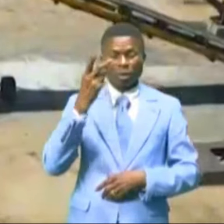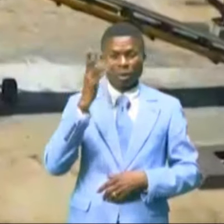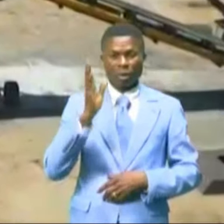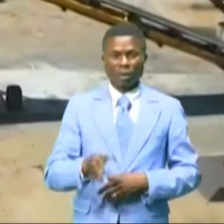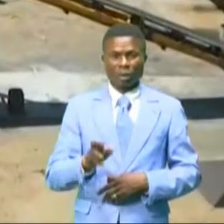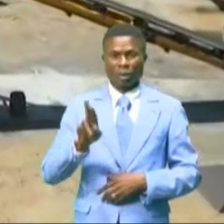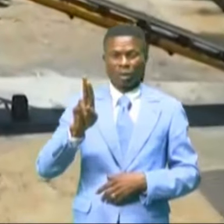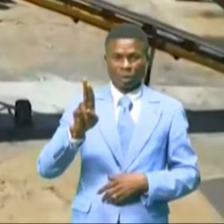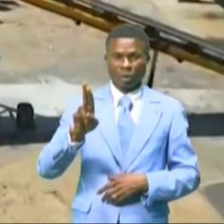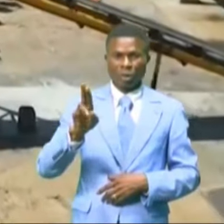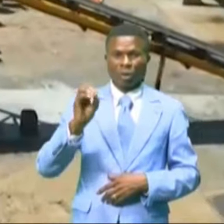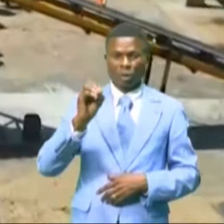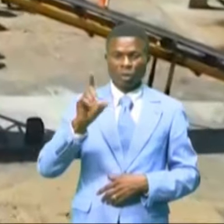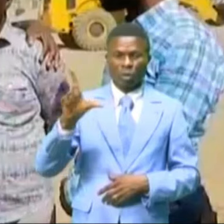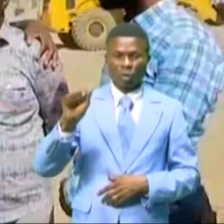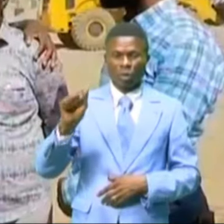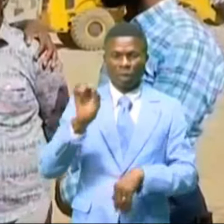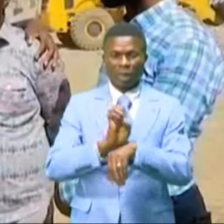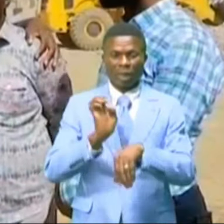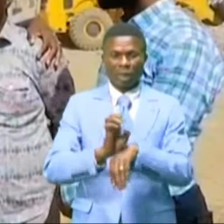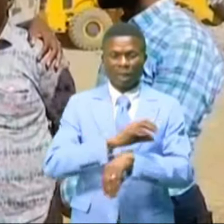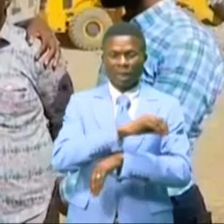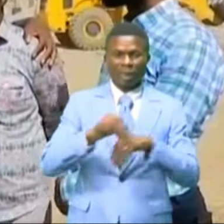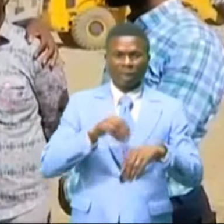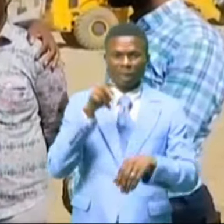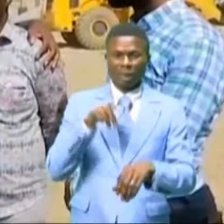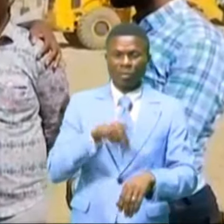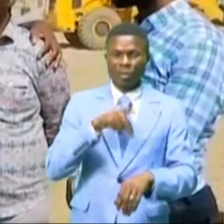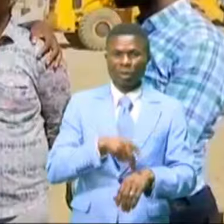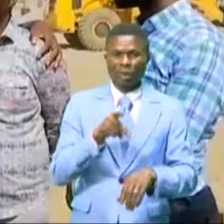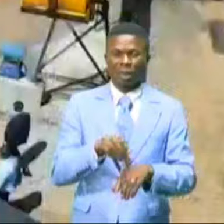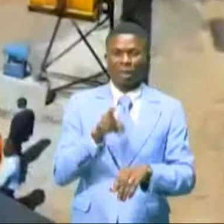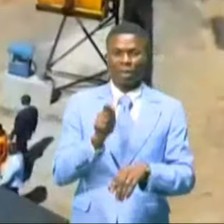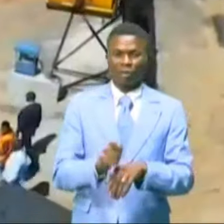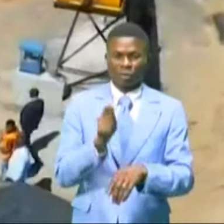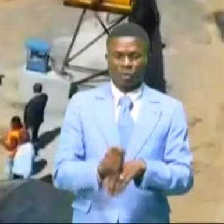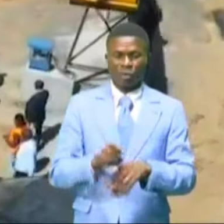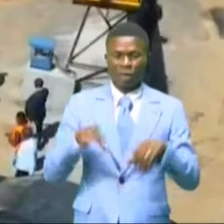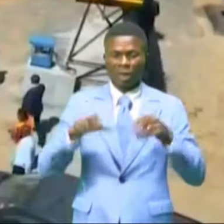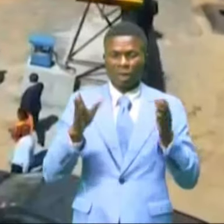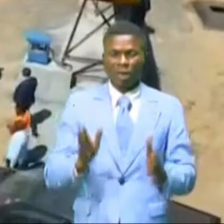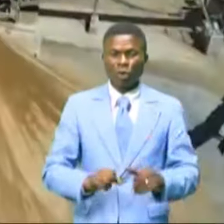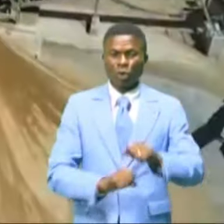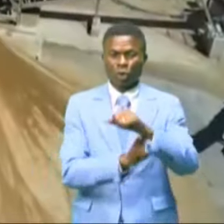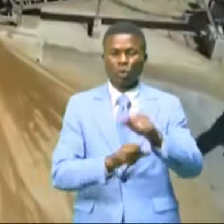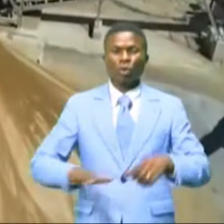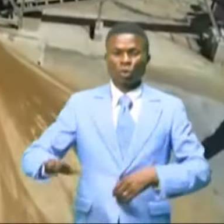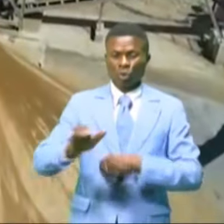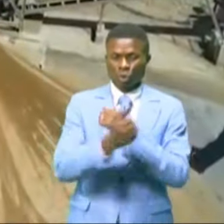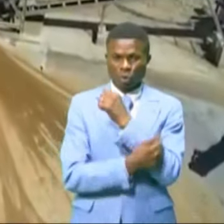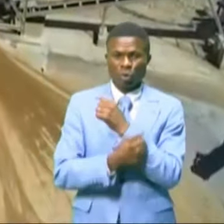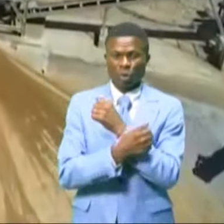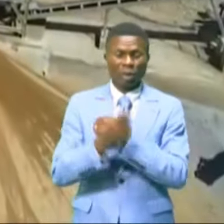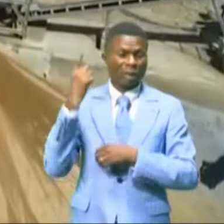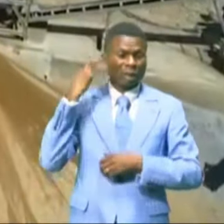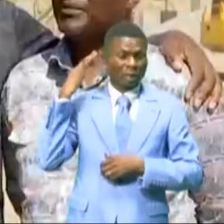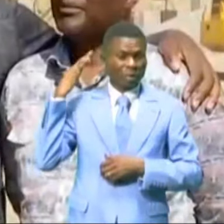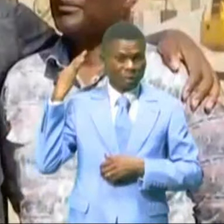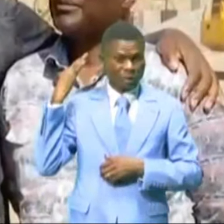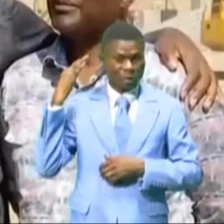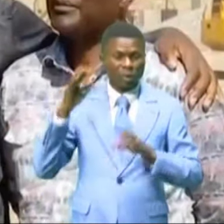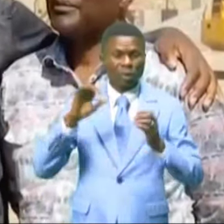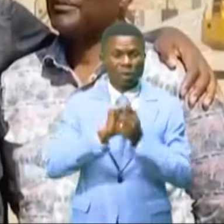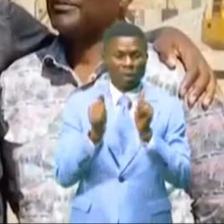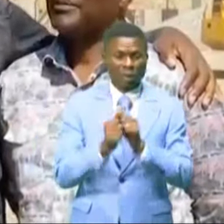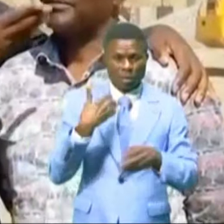Roland Dallon de l'église Philadelphie. Des Congolais qui portent le pays vraiment à cœur, parce que j'ai appris que ce qui se